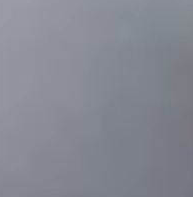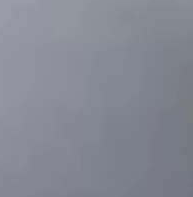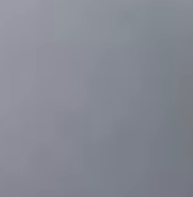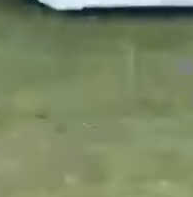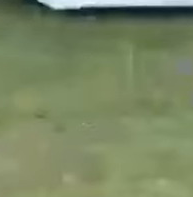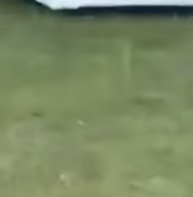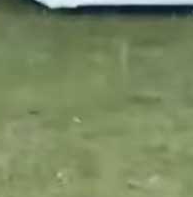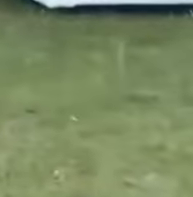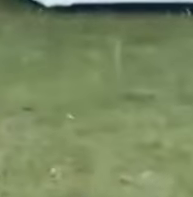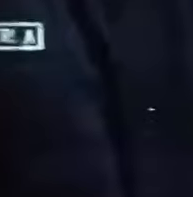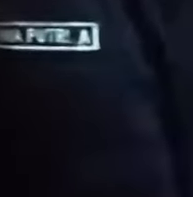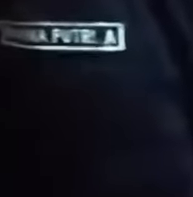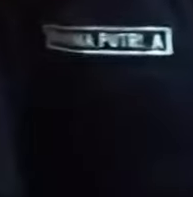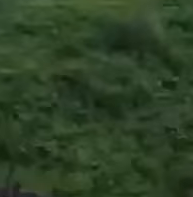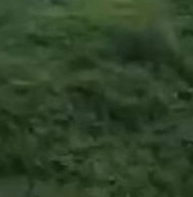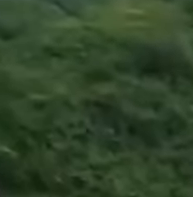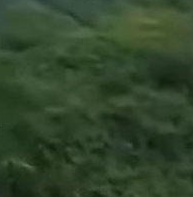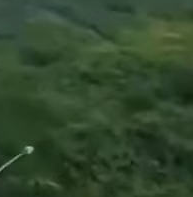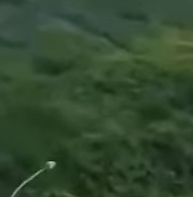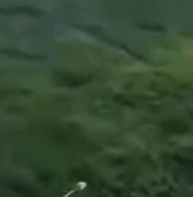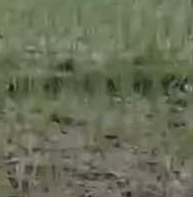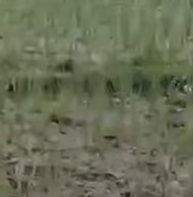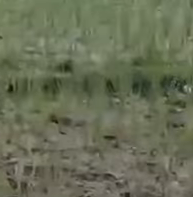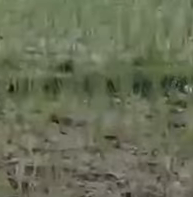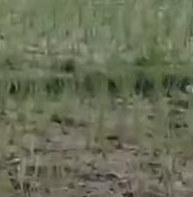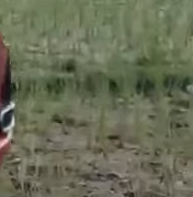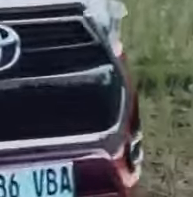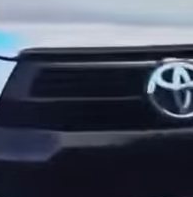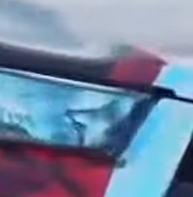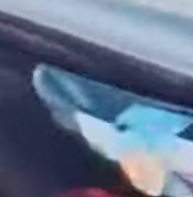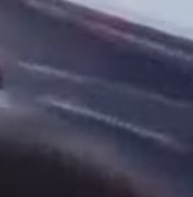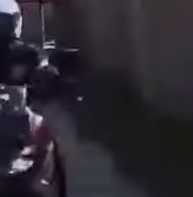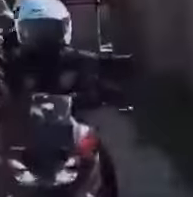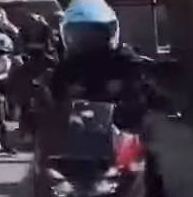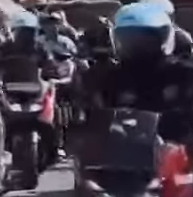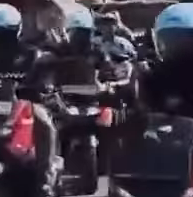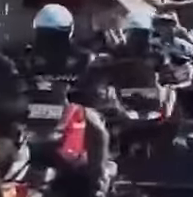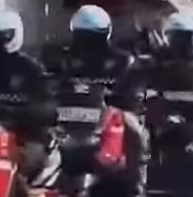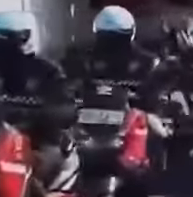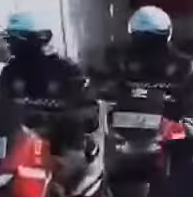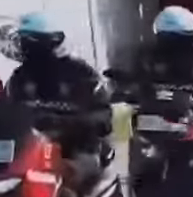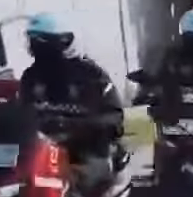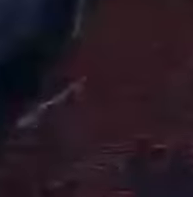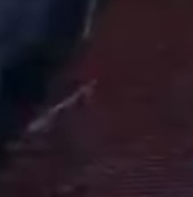2024, Gemilang, Gembira, Memilih, Langsung.